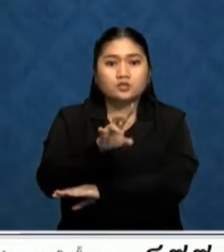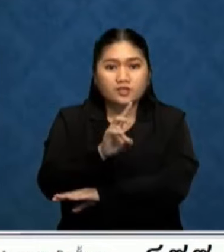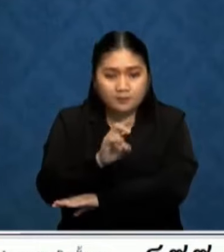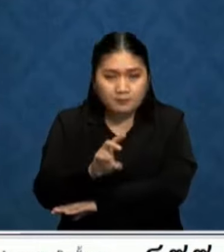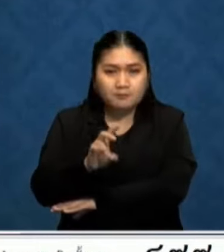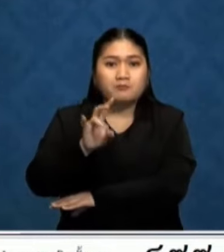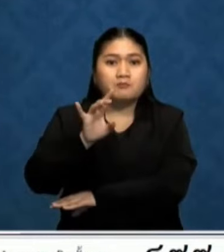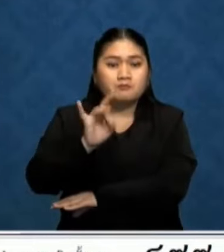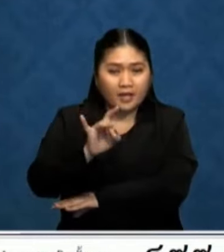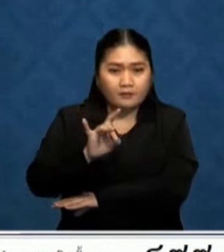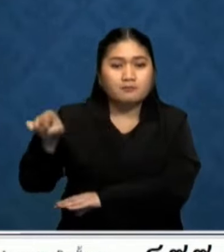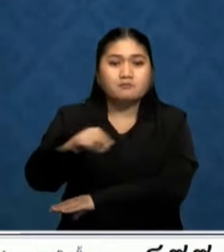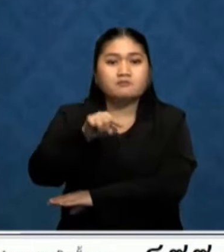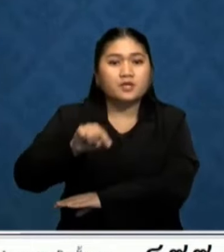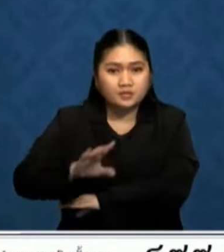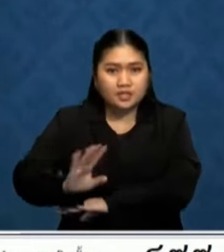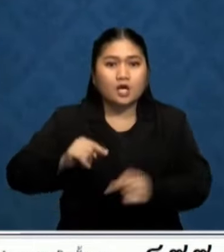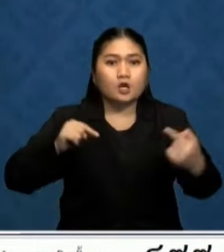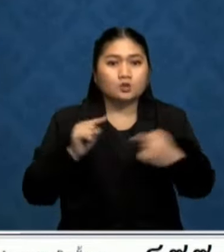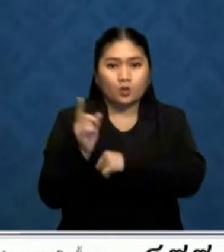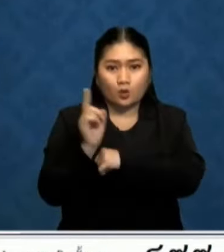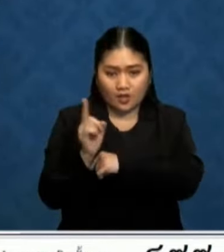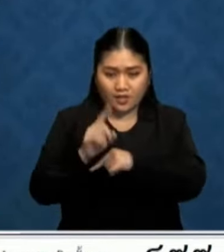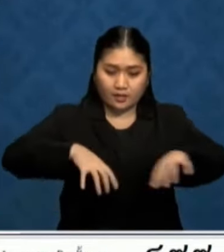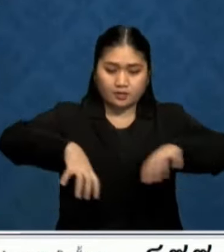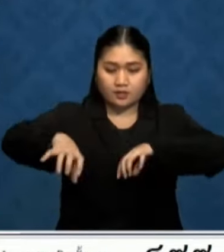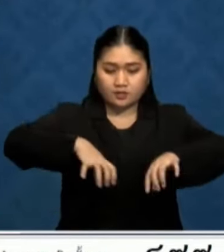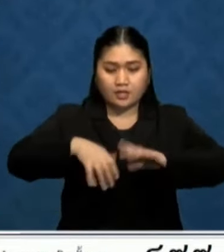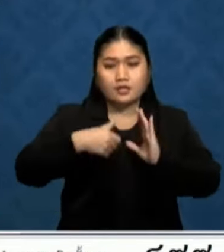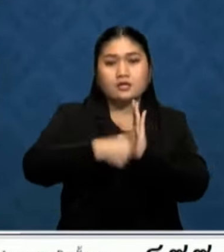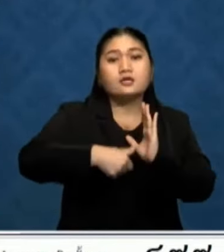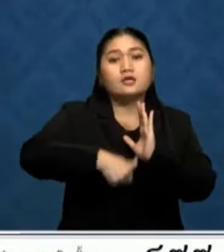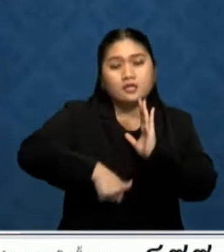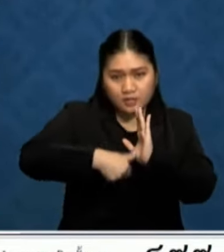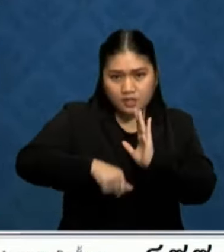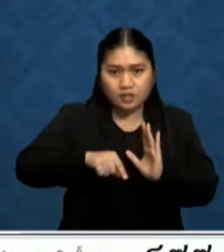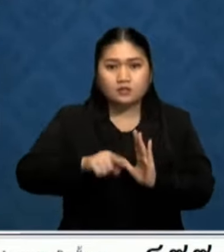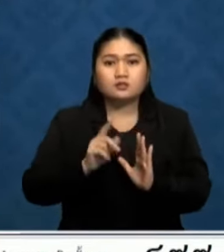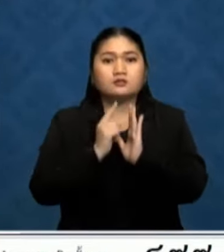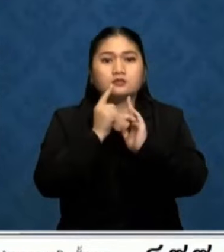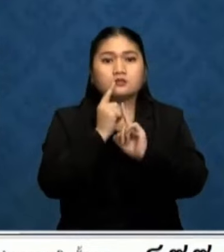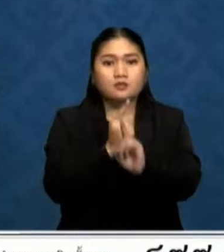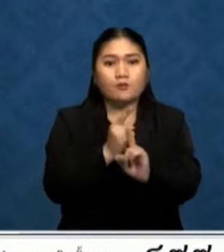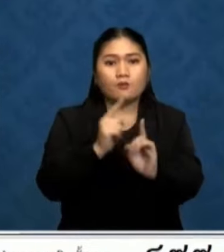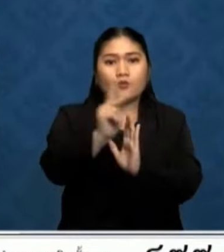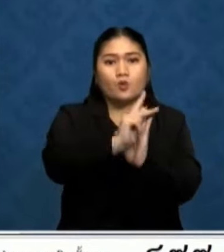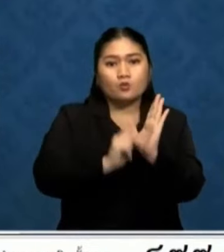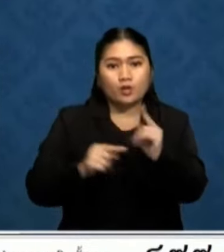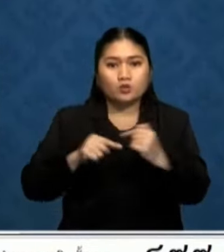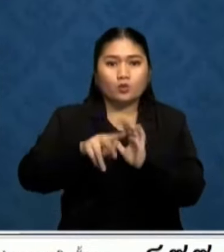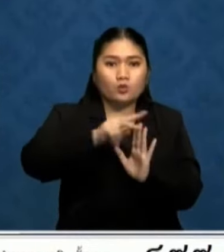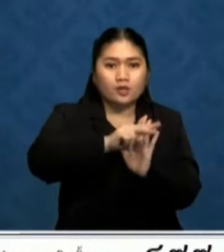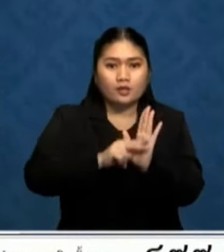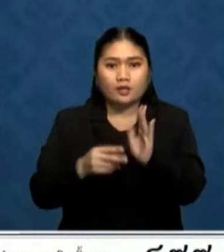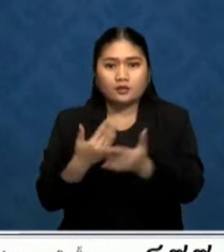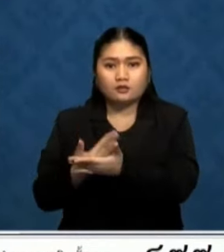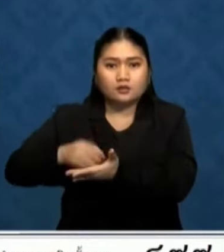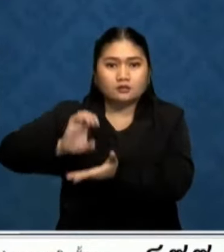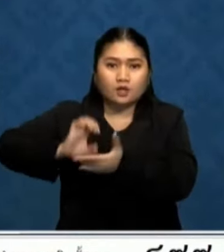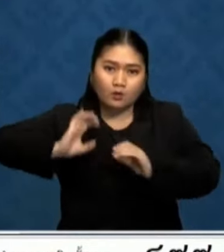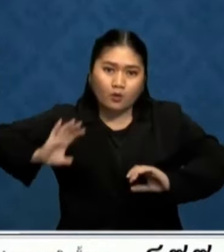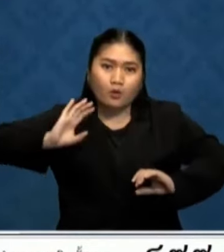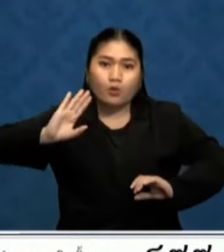มวนรวมในประเทศซึ่อยู่ภายใ้กรอบการบริหานี่สาธานะตามกฎหมายวาด้วยวนัการเงินการครังของรัฐ